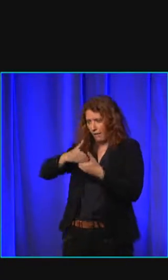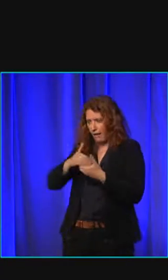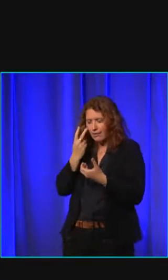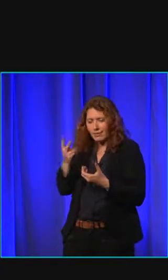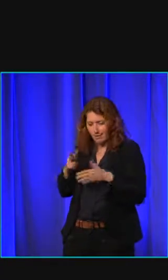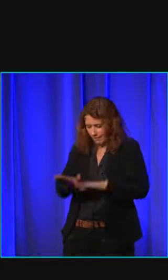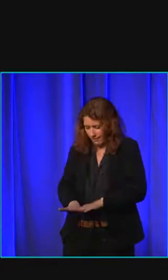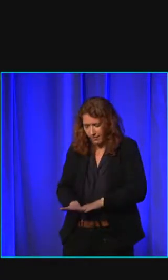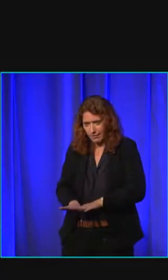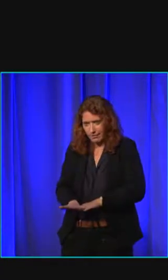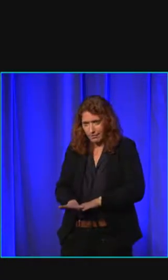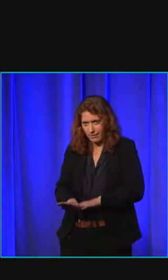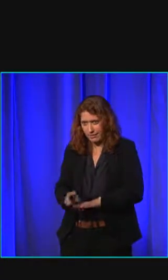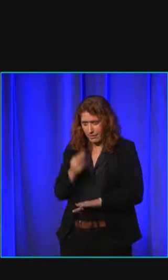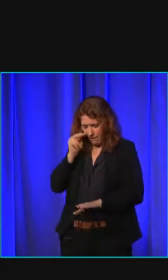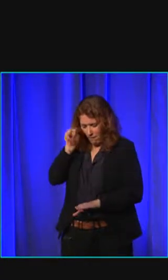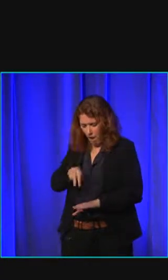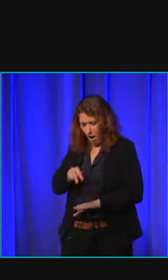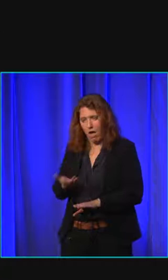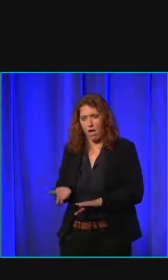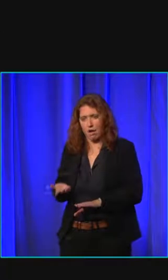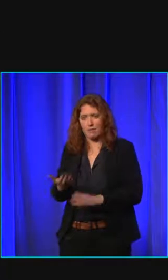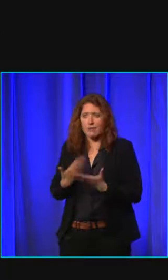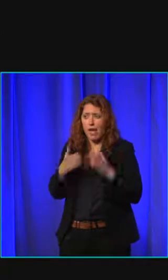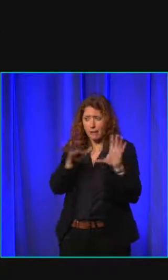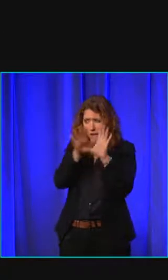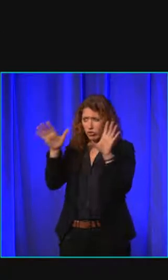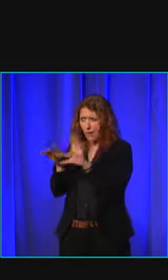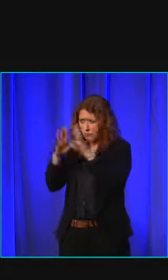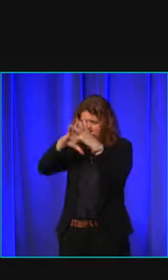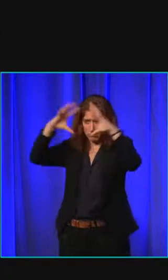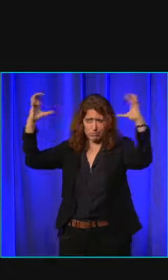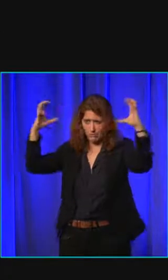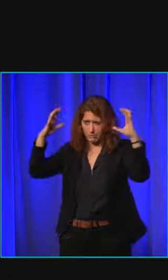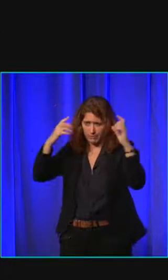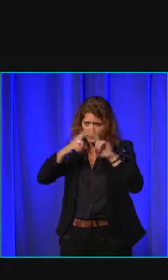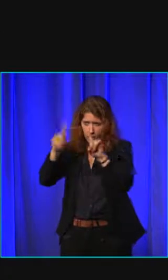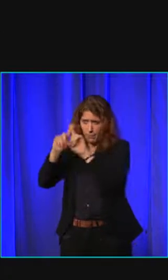élément. Et vous voyez donc qu'il y a deux types d'imagerie possibles.